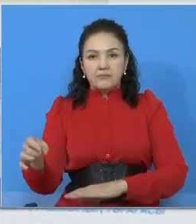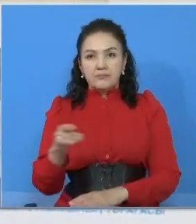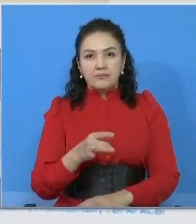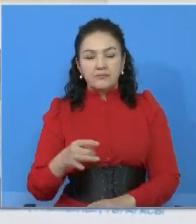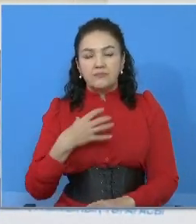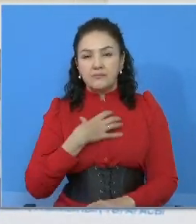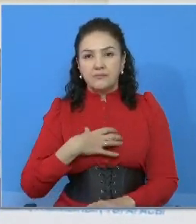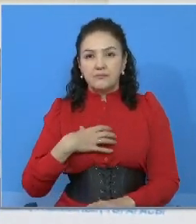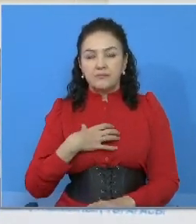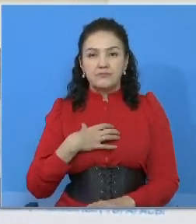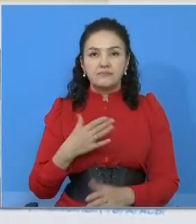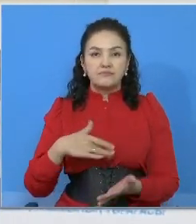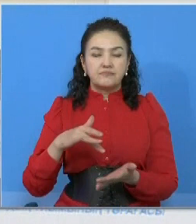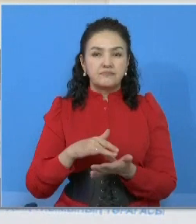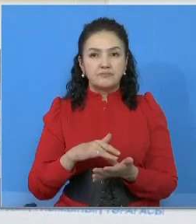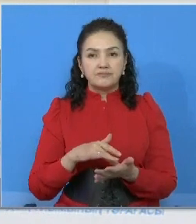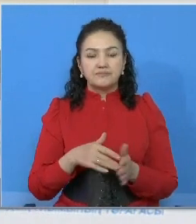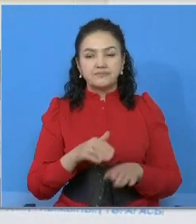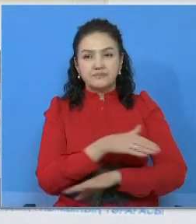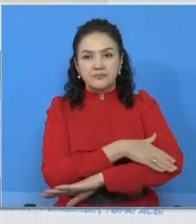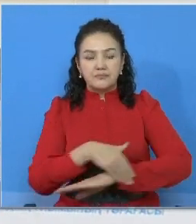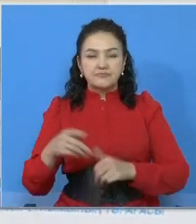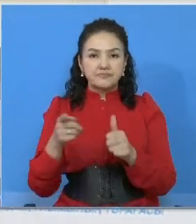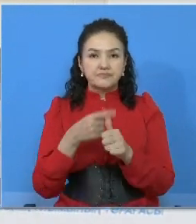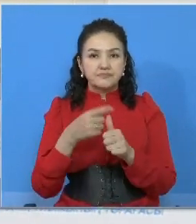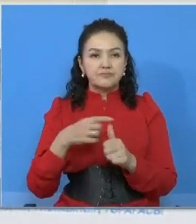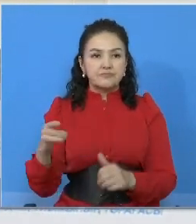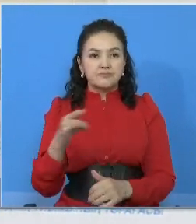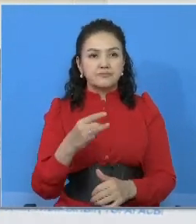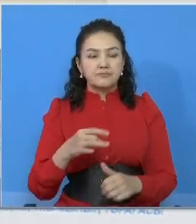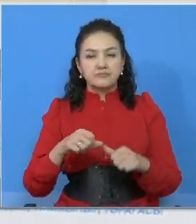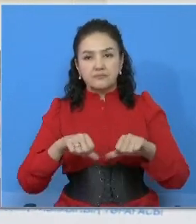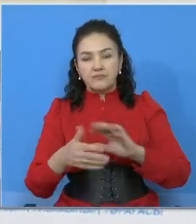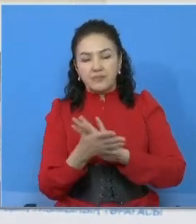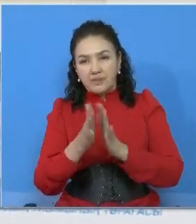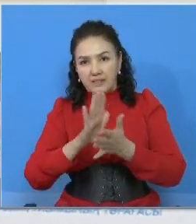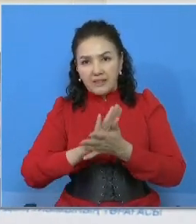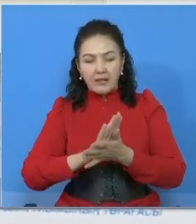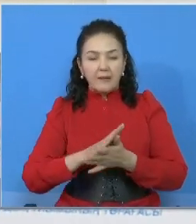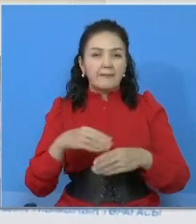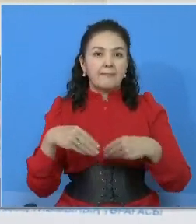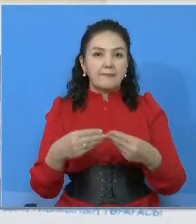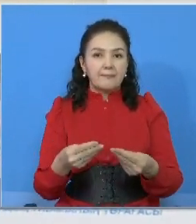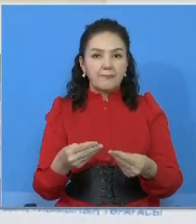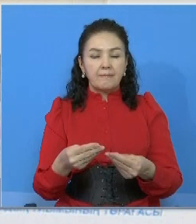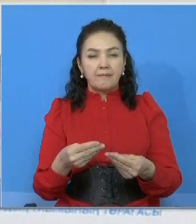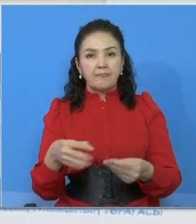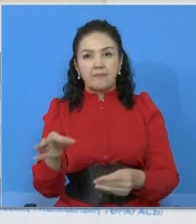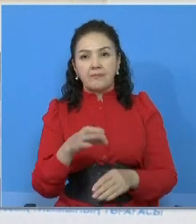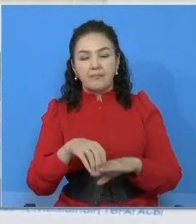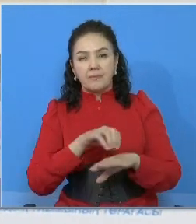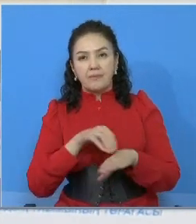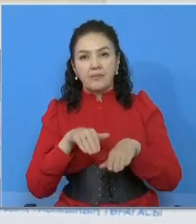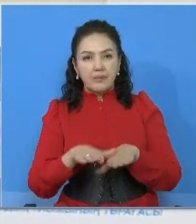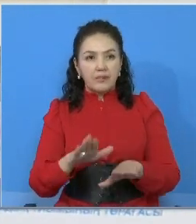республикалық маңызы бар қалалардың көшелерінің атауларын республикалық комиссиямен келісіліп барып қана облыстық әкімдіктер